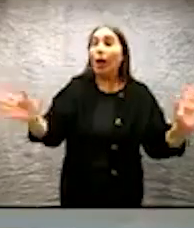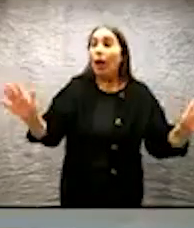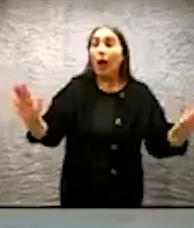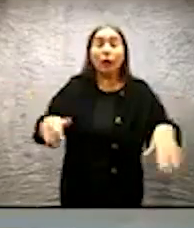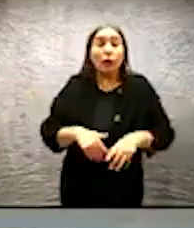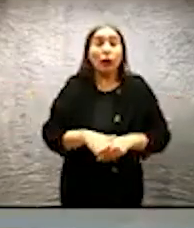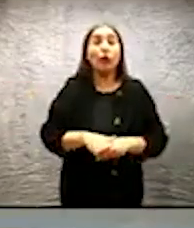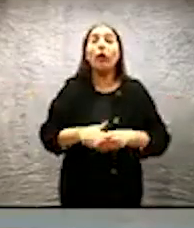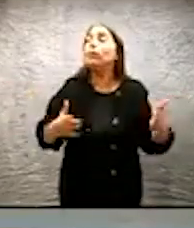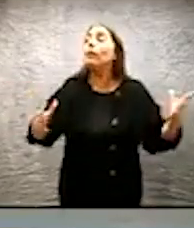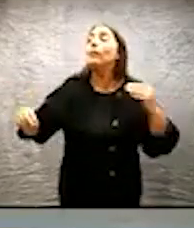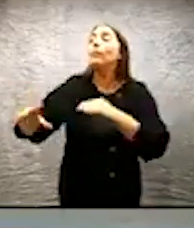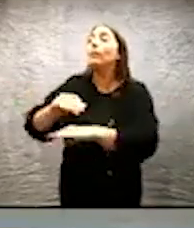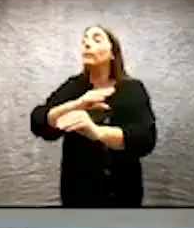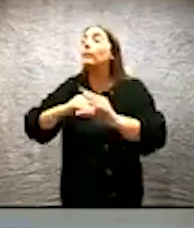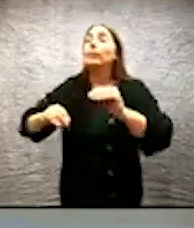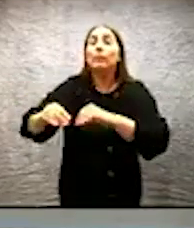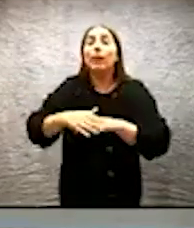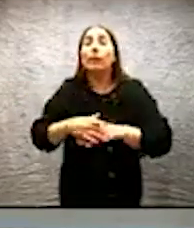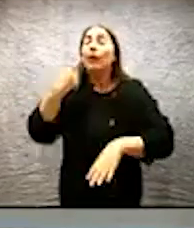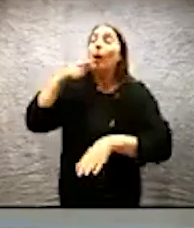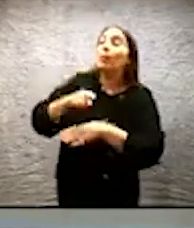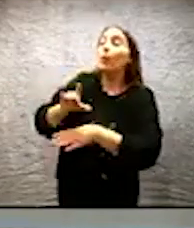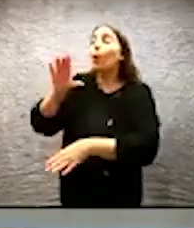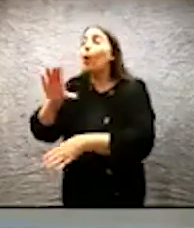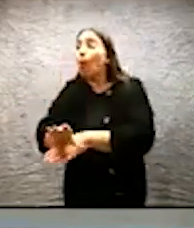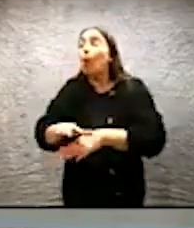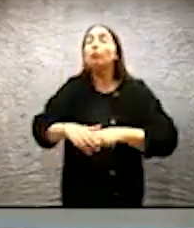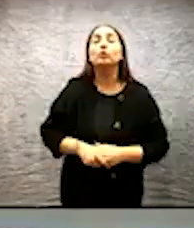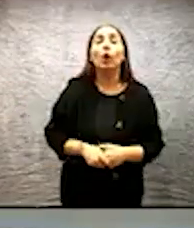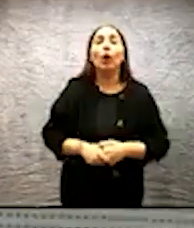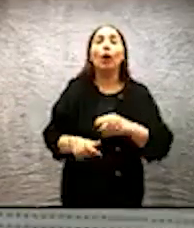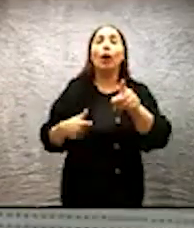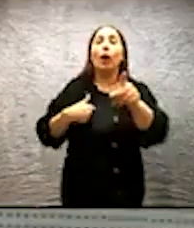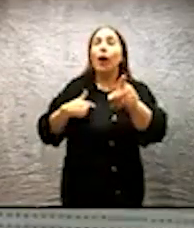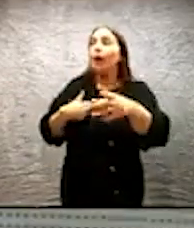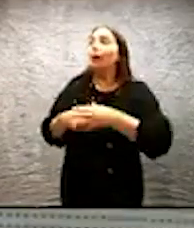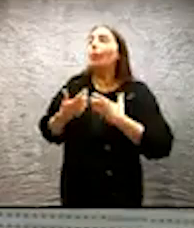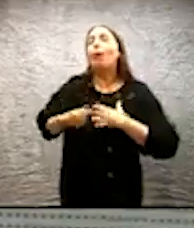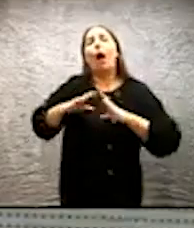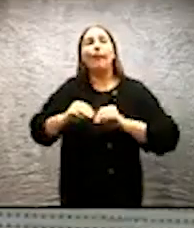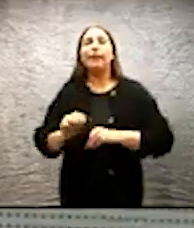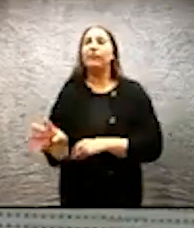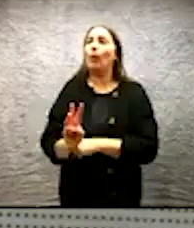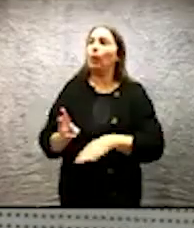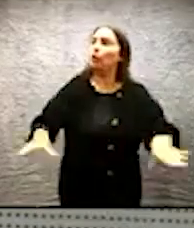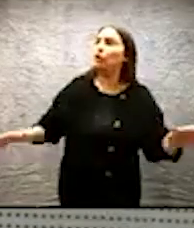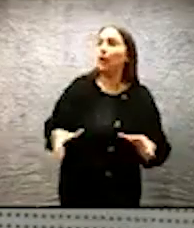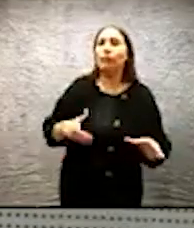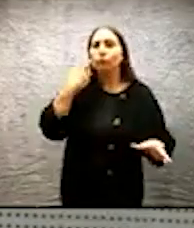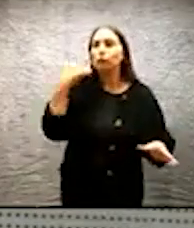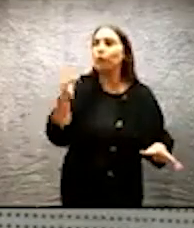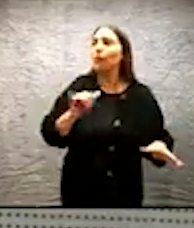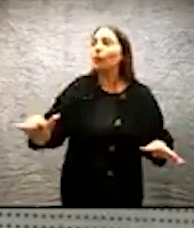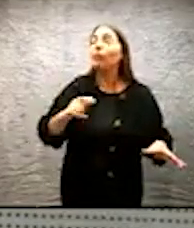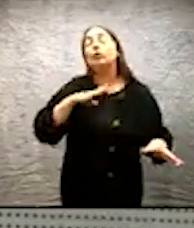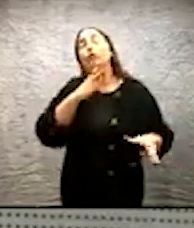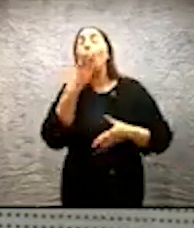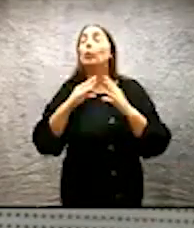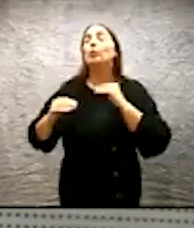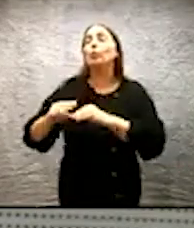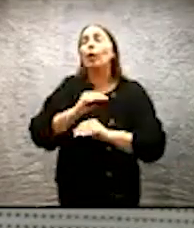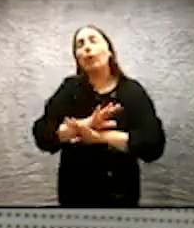une polémique qui a voulu être lancée de M. Stadler. Étant né avant Brochy, j'avais jamais entendu, donc ça m'intéressait, voyez-vous. Et il y en a d'autres, à mon avis. Mais bon.